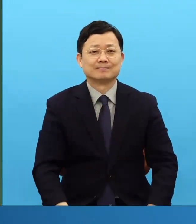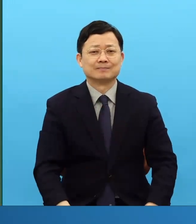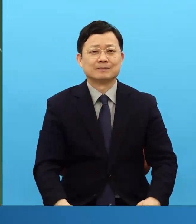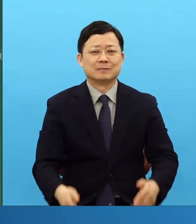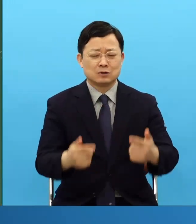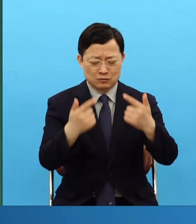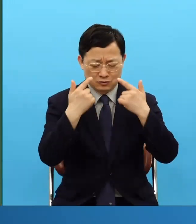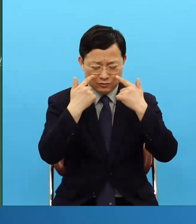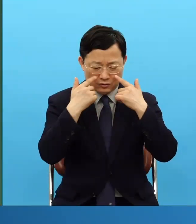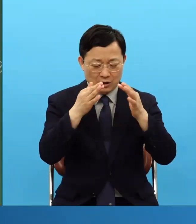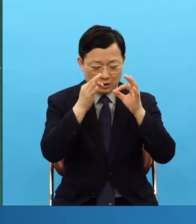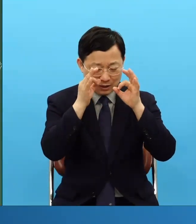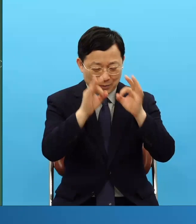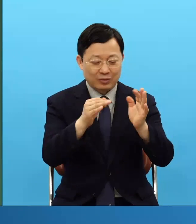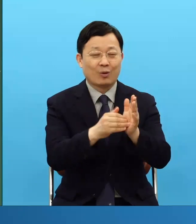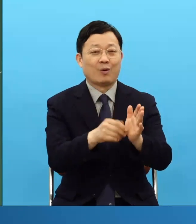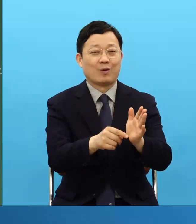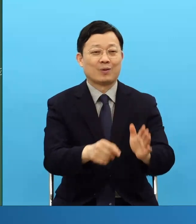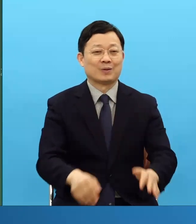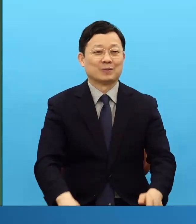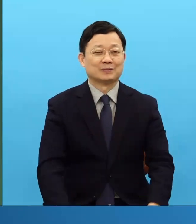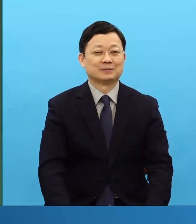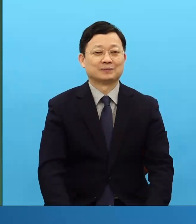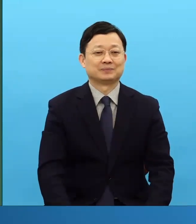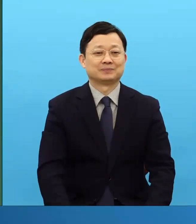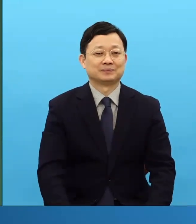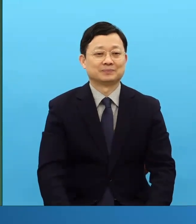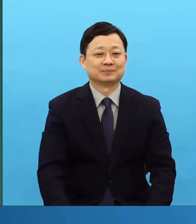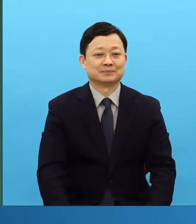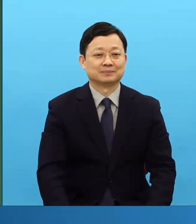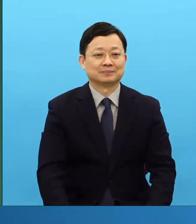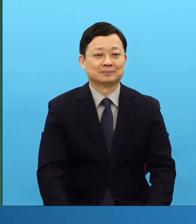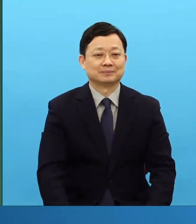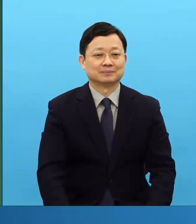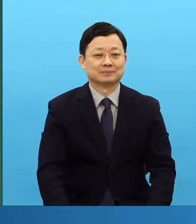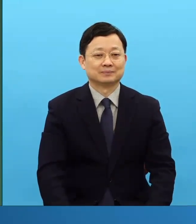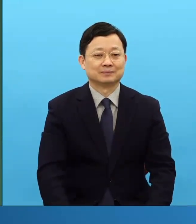배운 거죠. And look at how accurately they saw this.